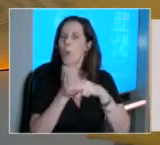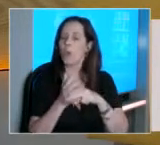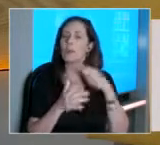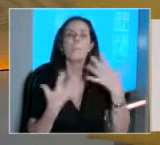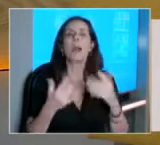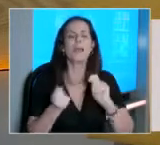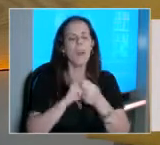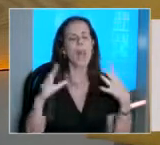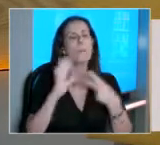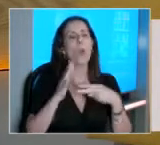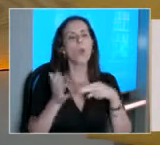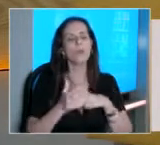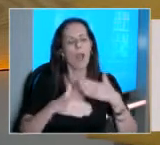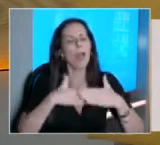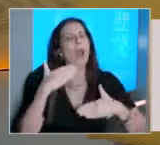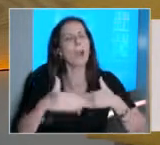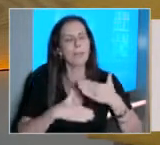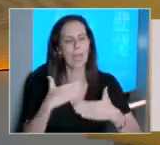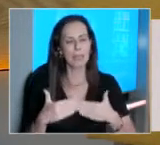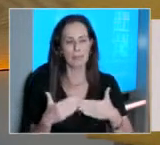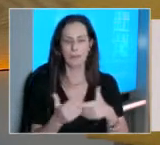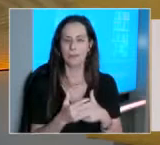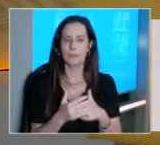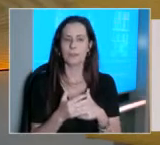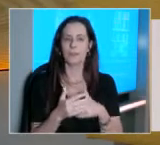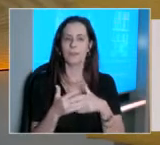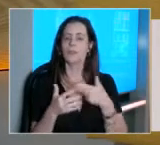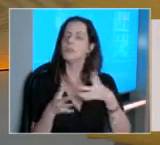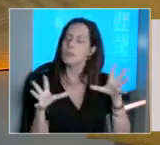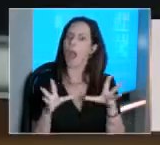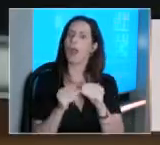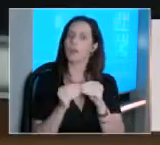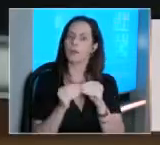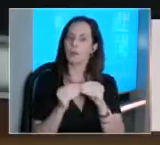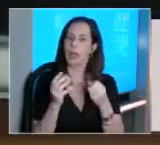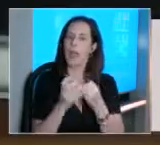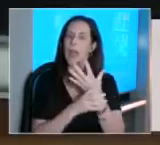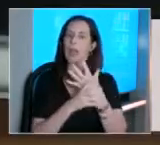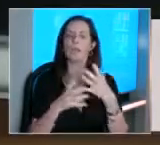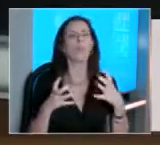הלכה והתגבשה לאורך השנים, מאוד התעצבה יחד עם ההקמה